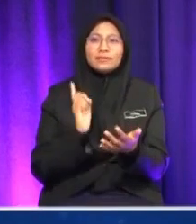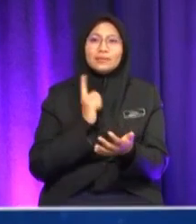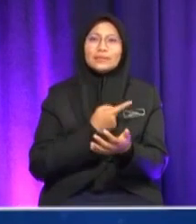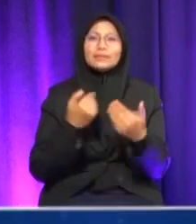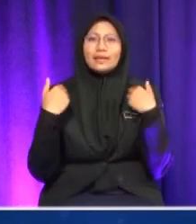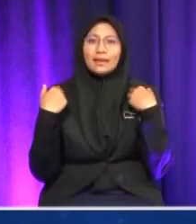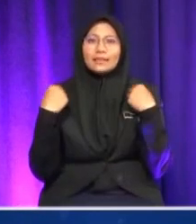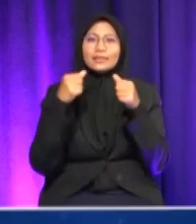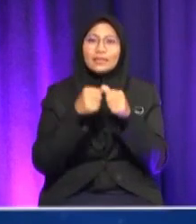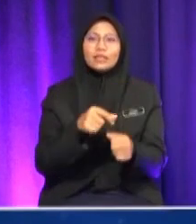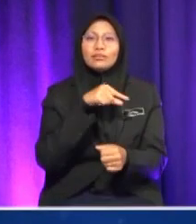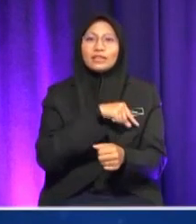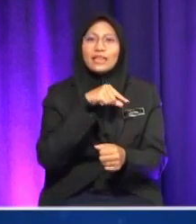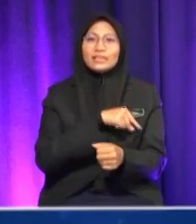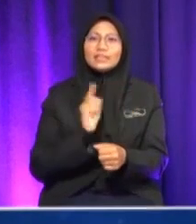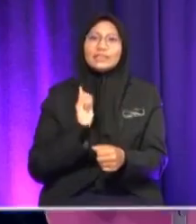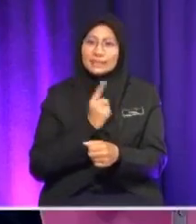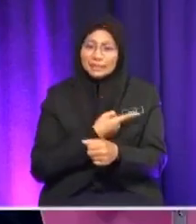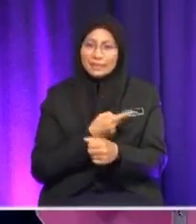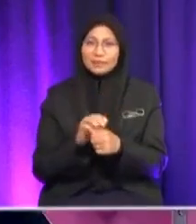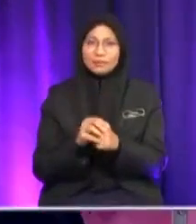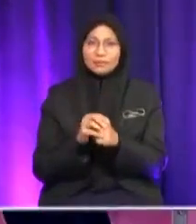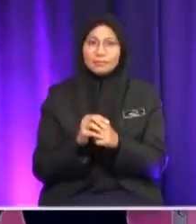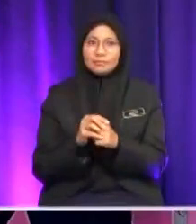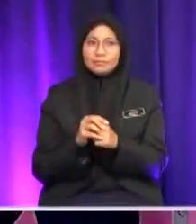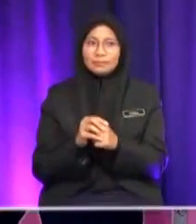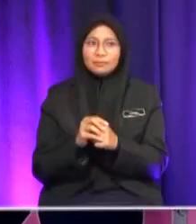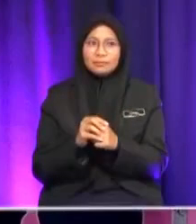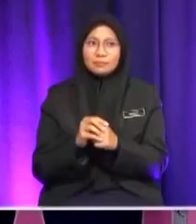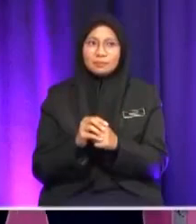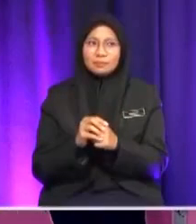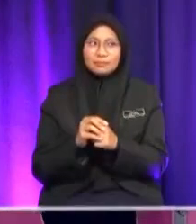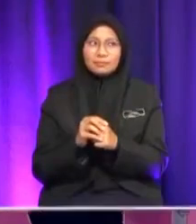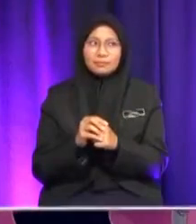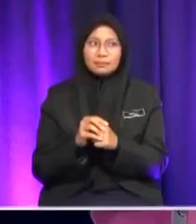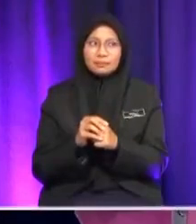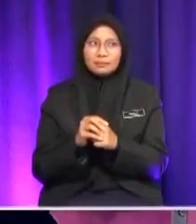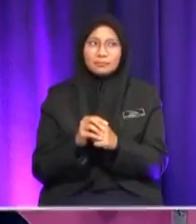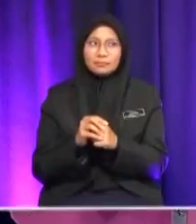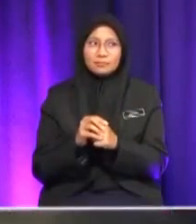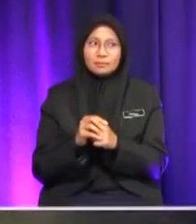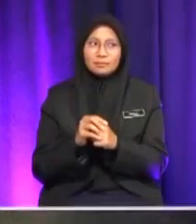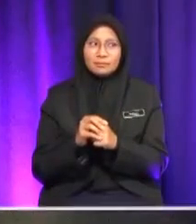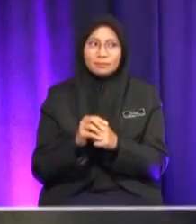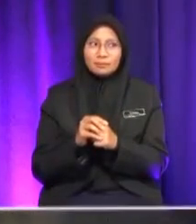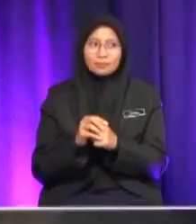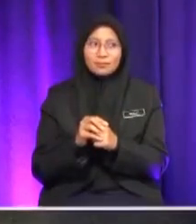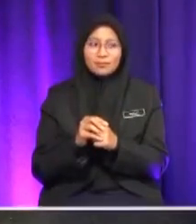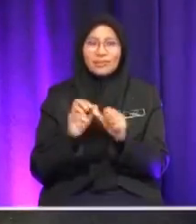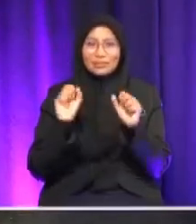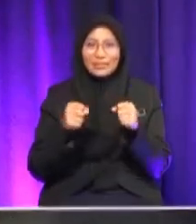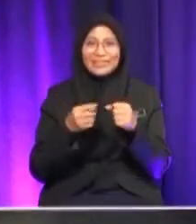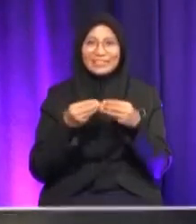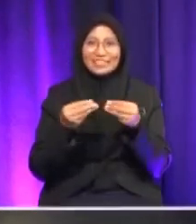mengikut gaji kita. Itu yang penting sangat, murid-murid. Seterusnya, soalan cikgu, yang ketiga pula. Saya nak bagi markah dulu, boleh? Boleh